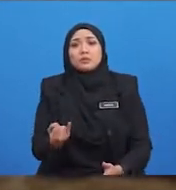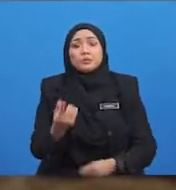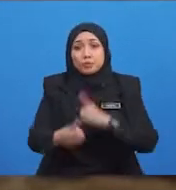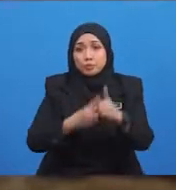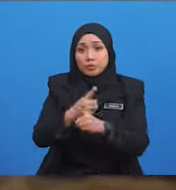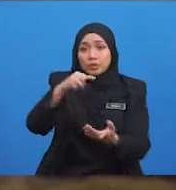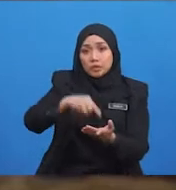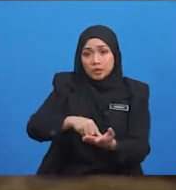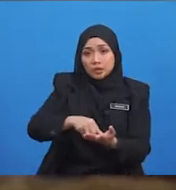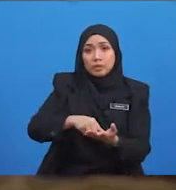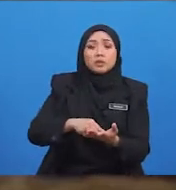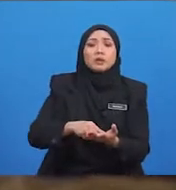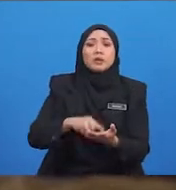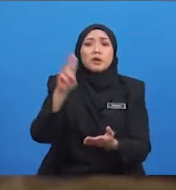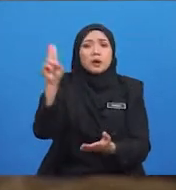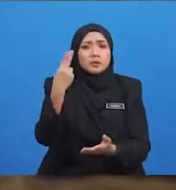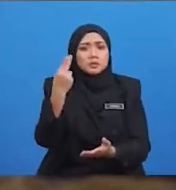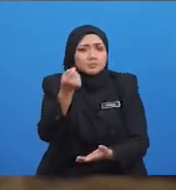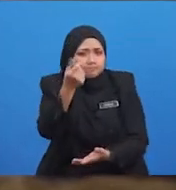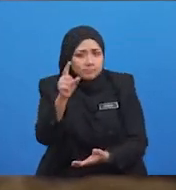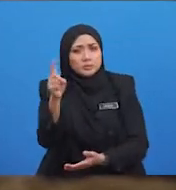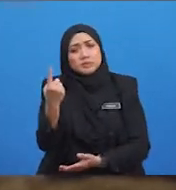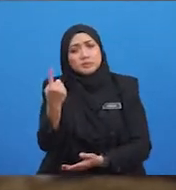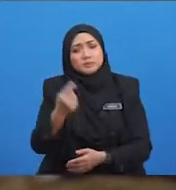ini hanya bersifat sementara.